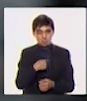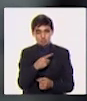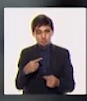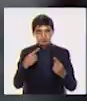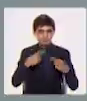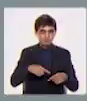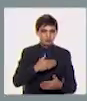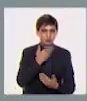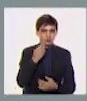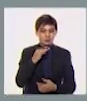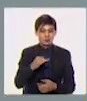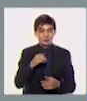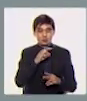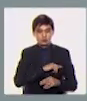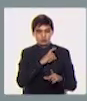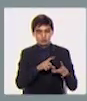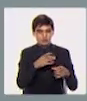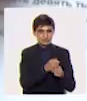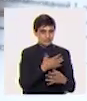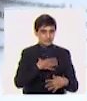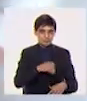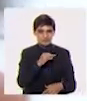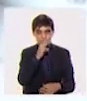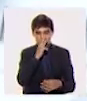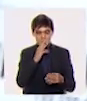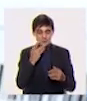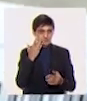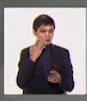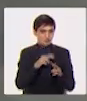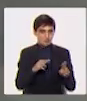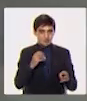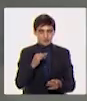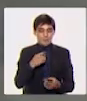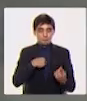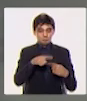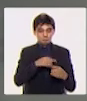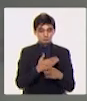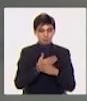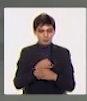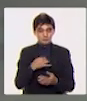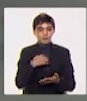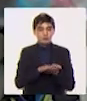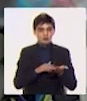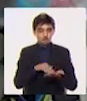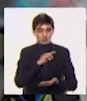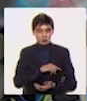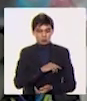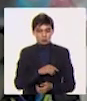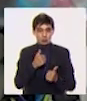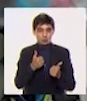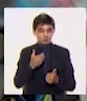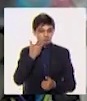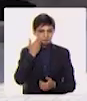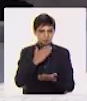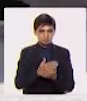кетпедік. Қызметкерлерімізді қысқартпай жалақысын сақтап қалдық. Бұл бізге бизнес сақтап жұмысты жалғастыруға жақсы